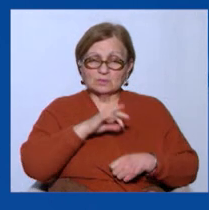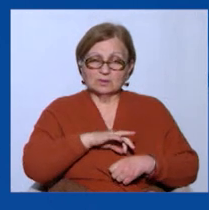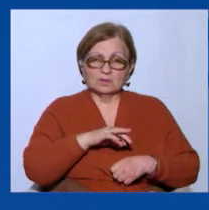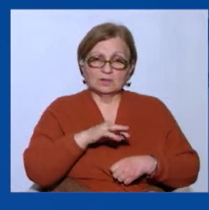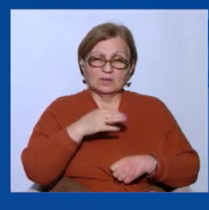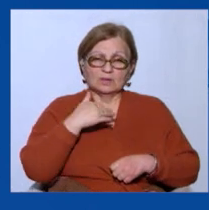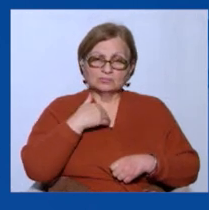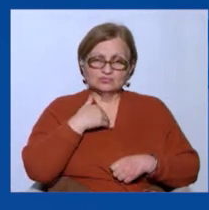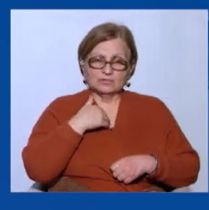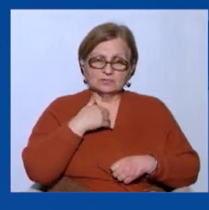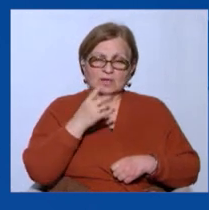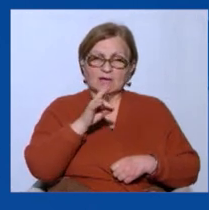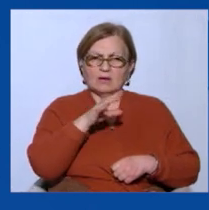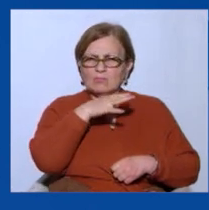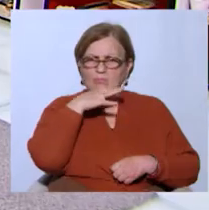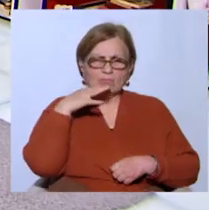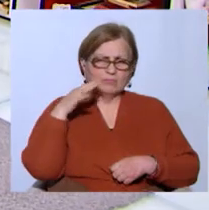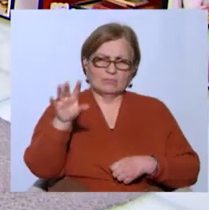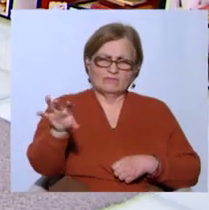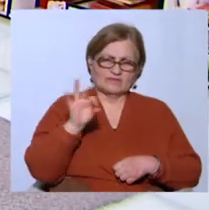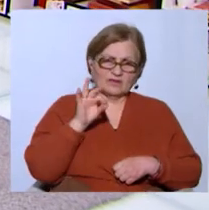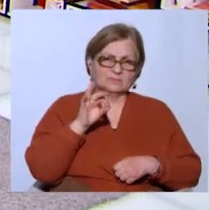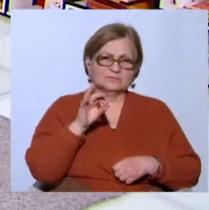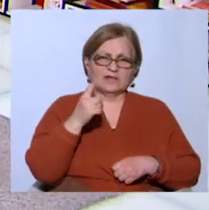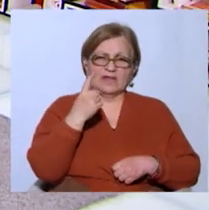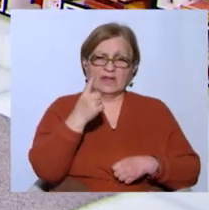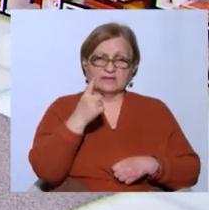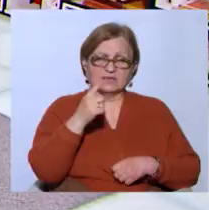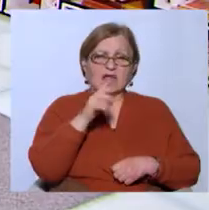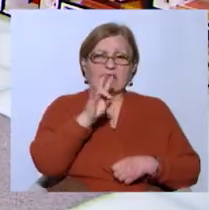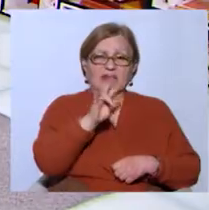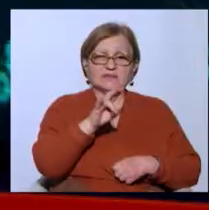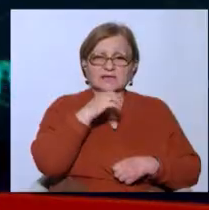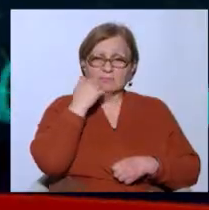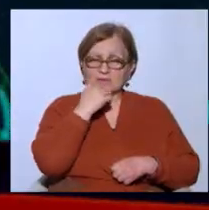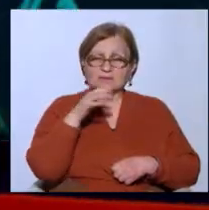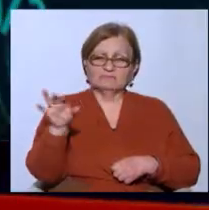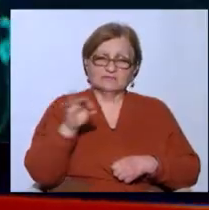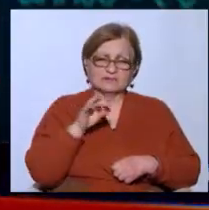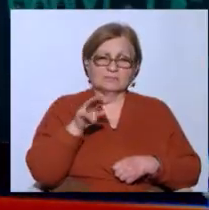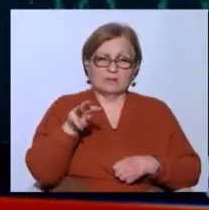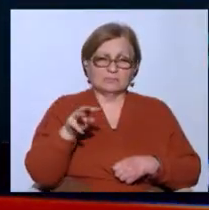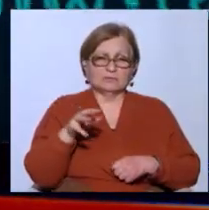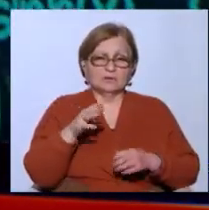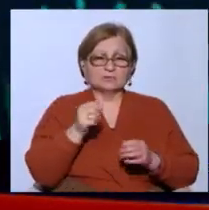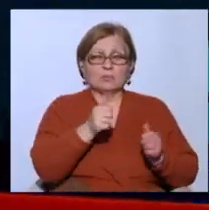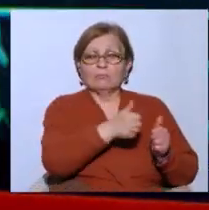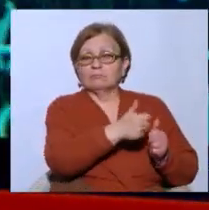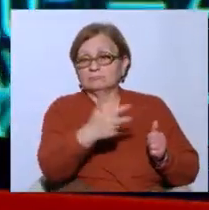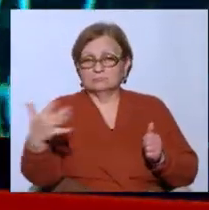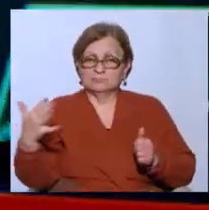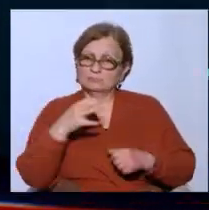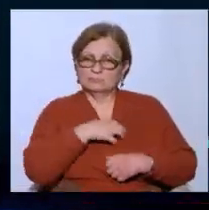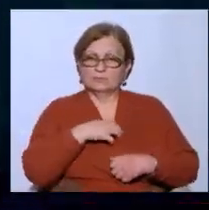სიტყვაზე n ელემენტიდან ვიღებთ m ელემენტს და სხვადასხვანაირად ვაწყობთ თან ისე, რომ ნიმდედრობას აქვს მნიშვნელობა.